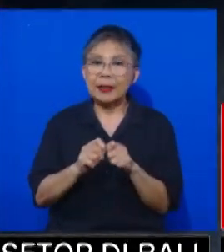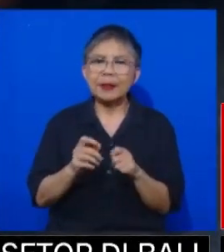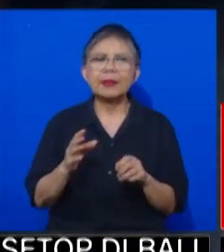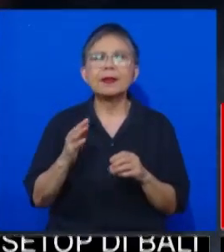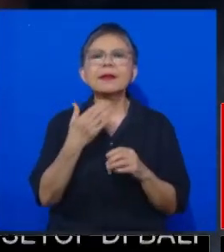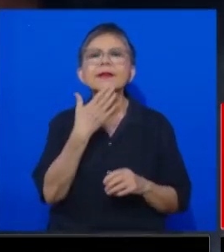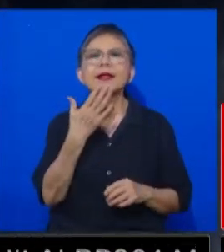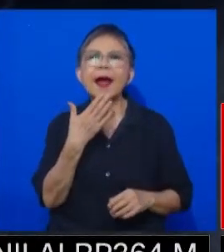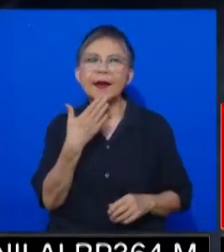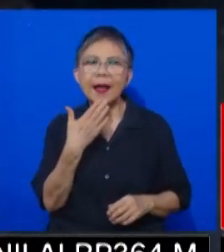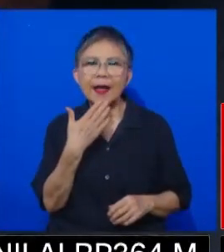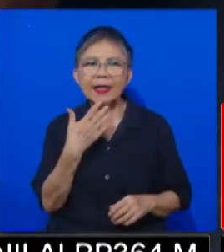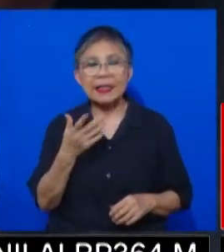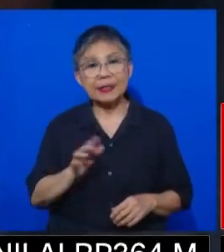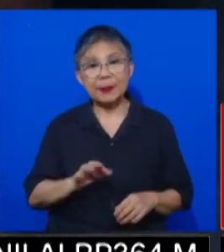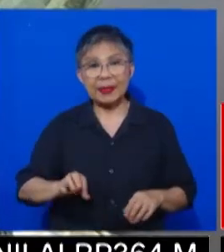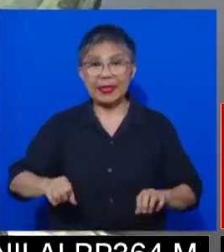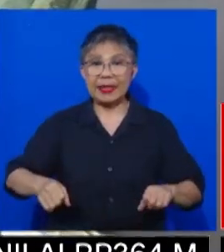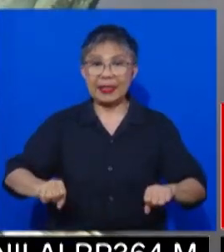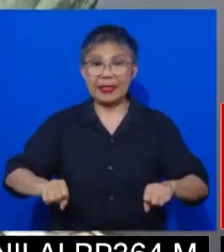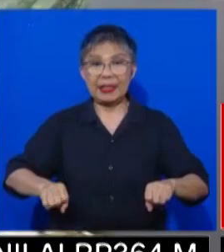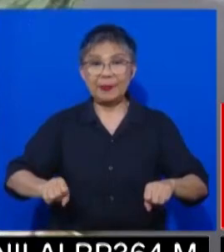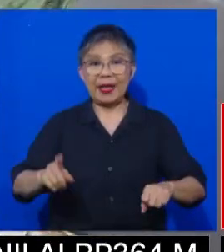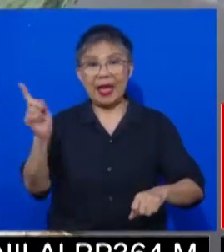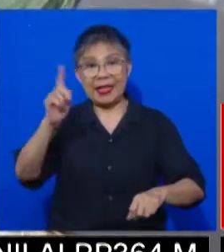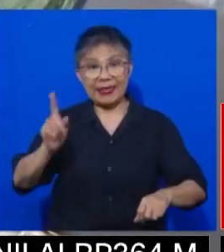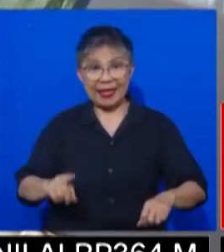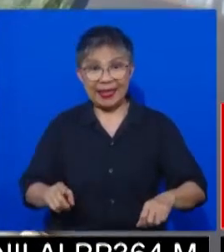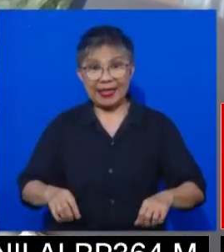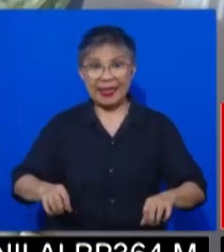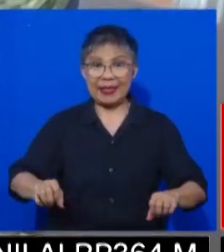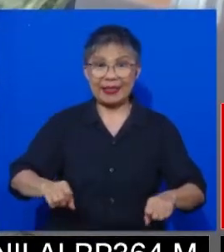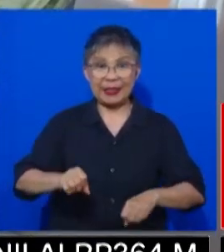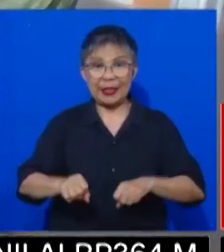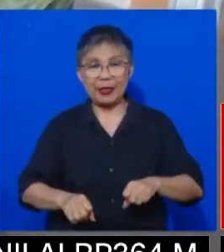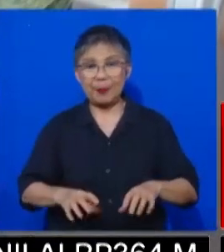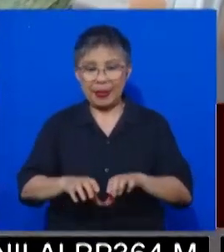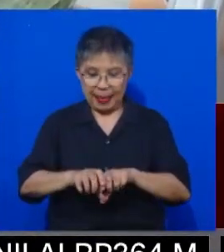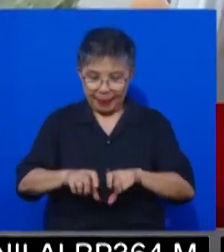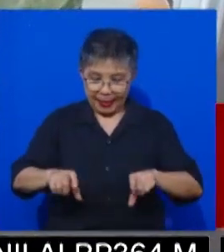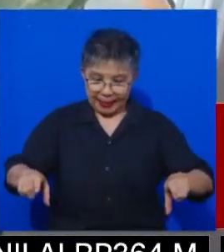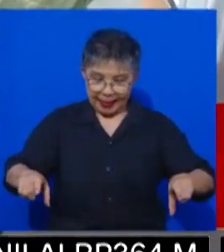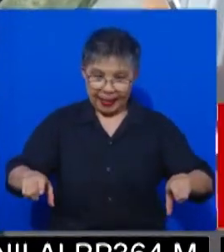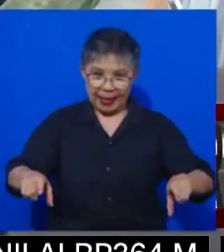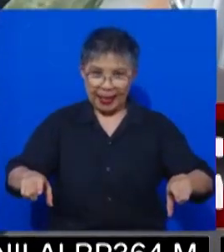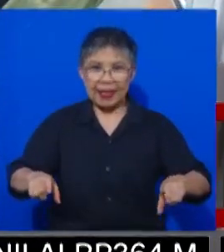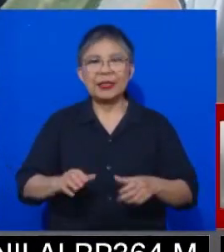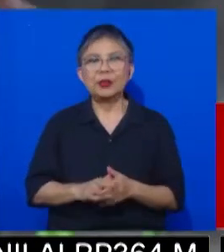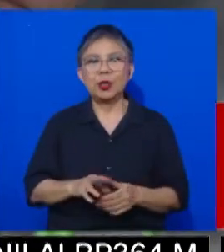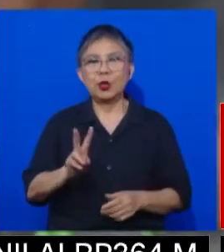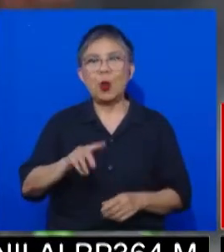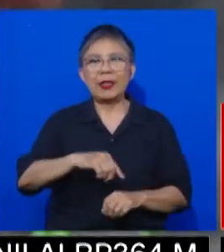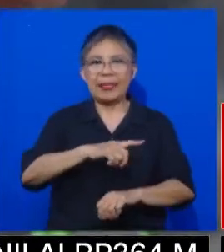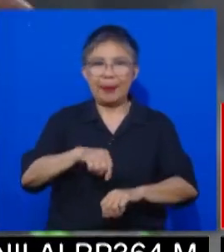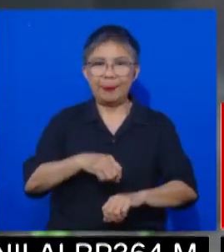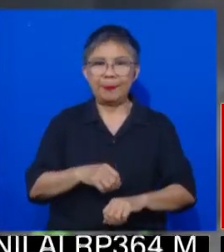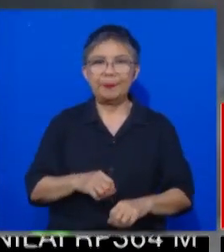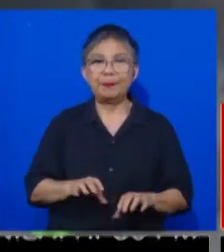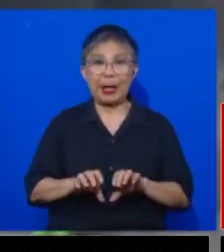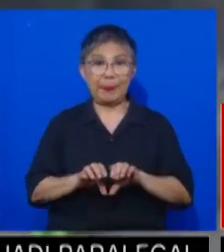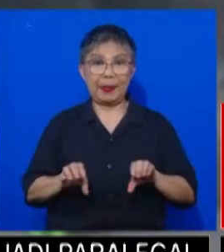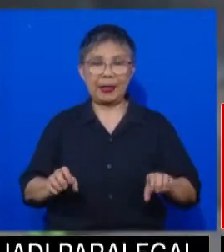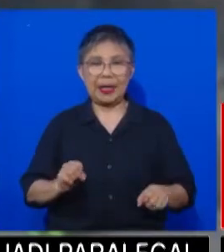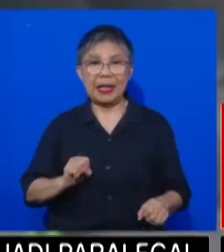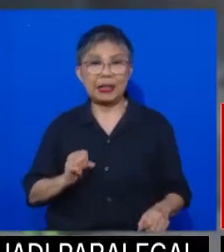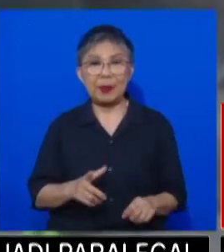sederhana, seperti sepeda listrik, dokar dinosaurus ini menggunakan baterai yang bisa bertahan hingga 2 jam.